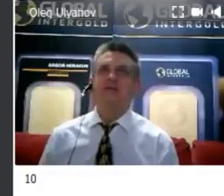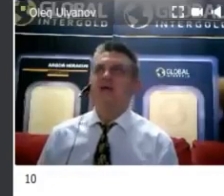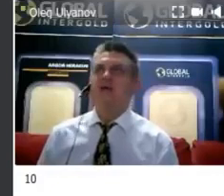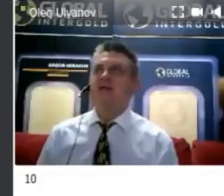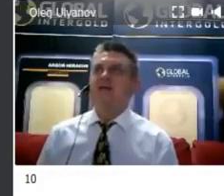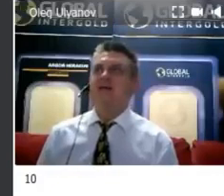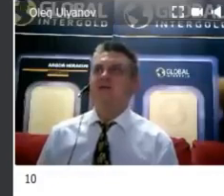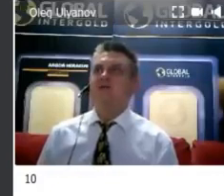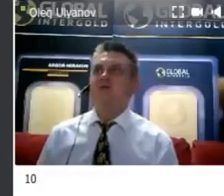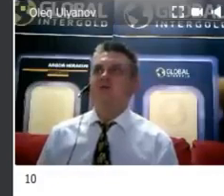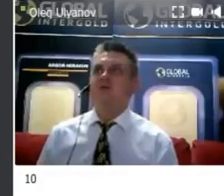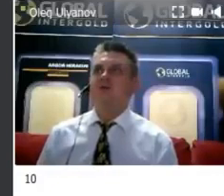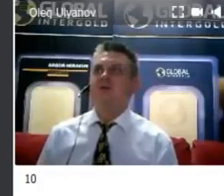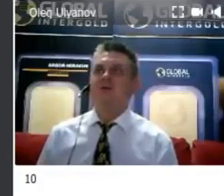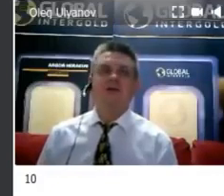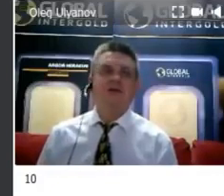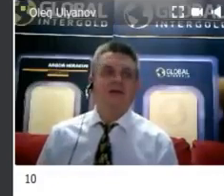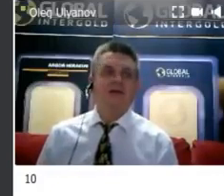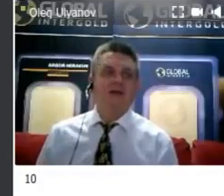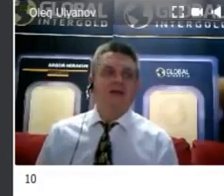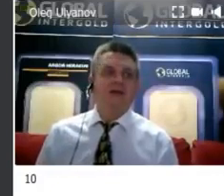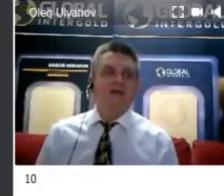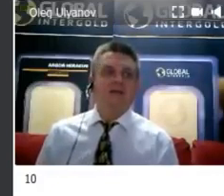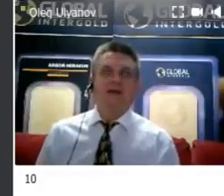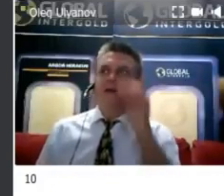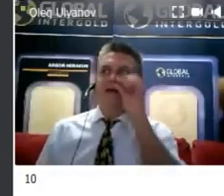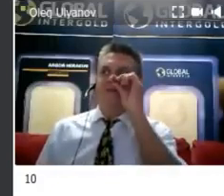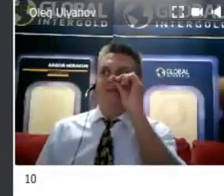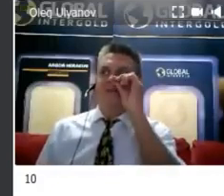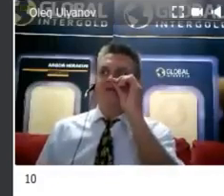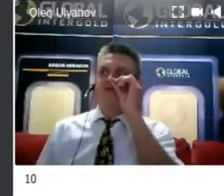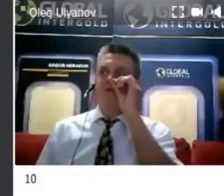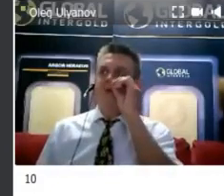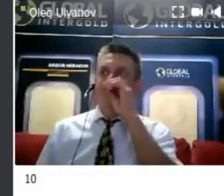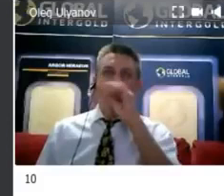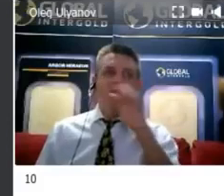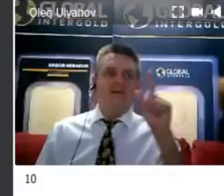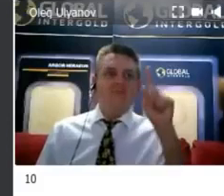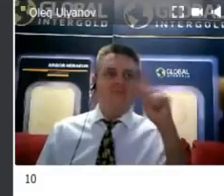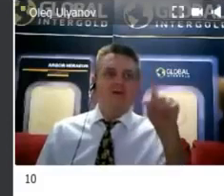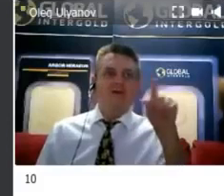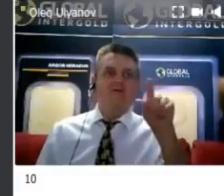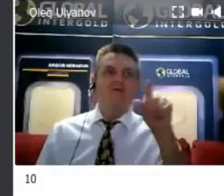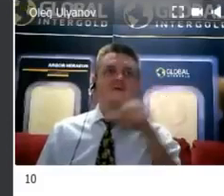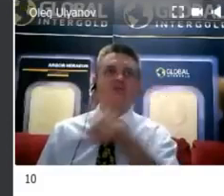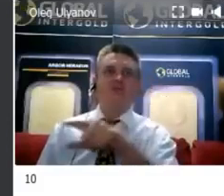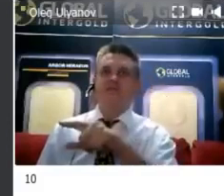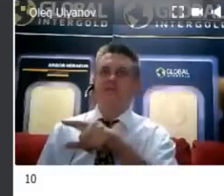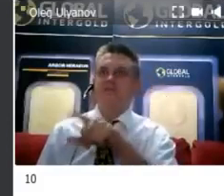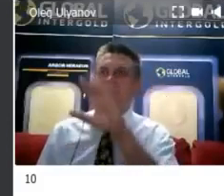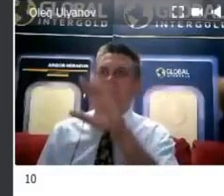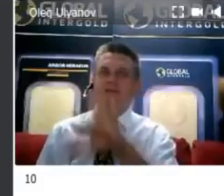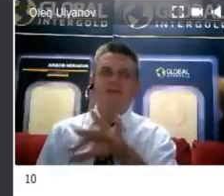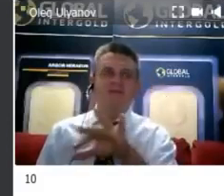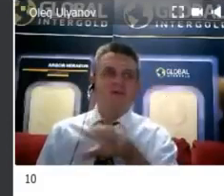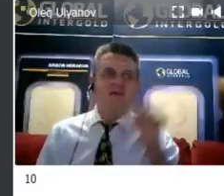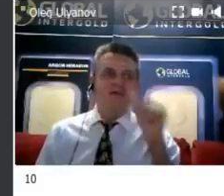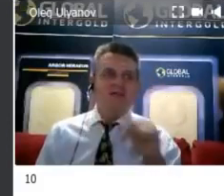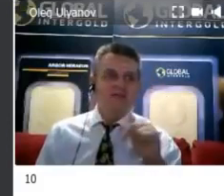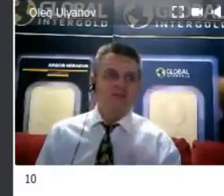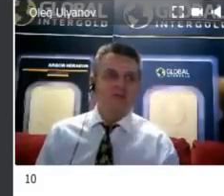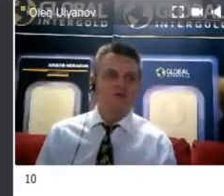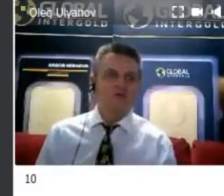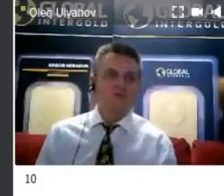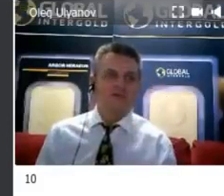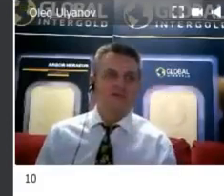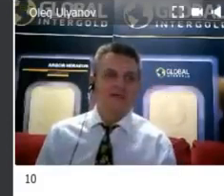подключится. Так, секунду. Так, я попрошу Марка выключить слайды свои, сейчас